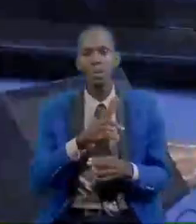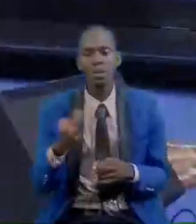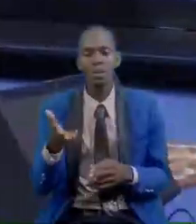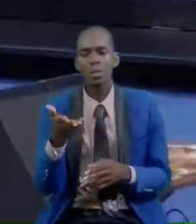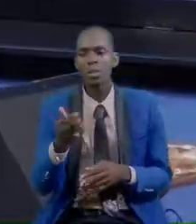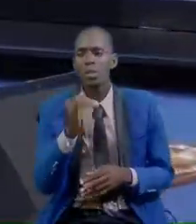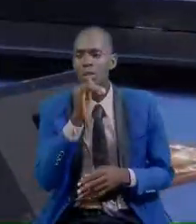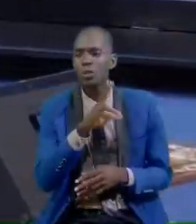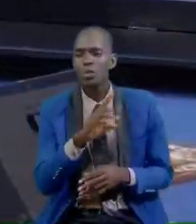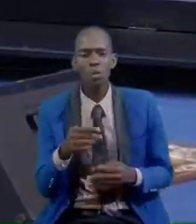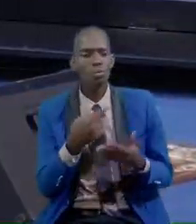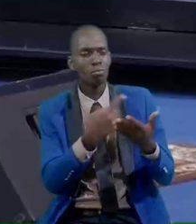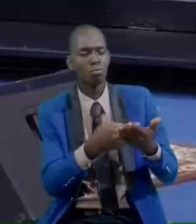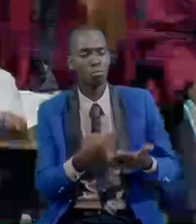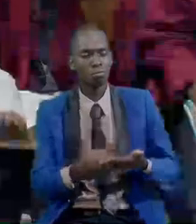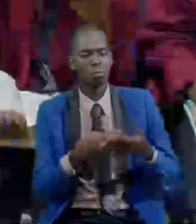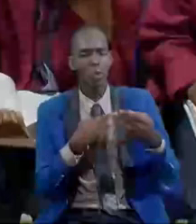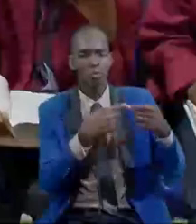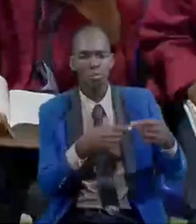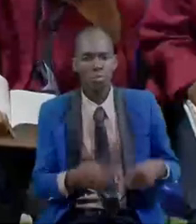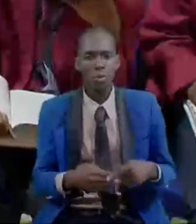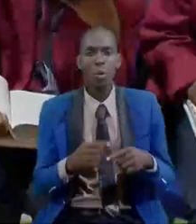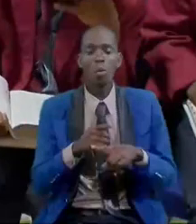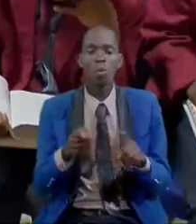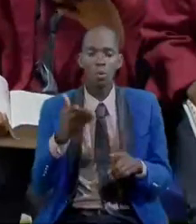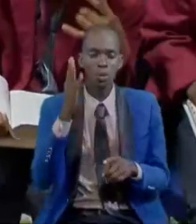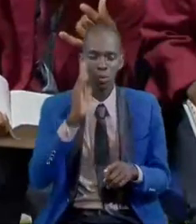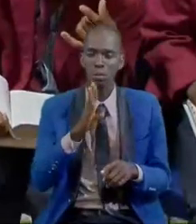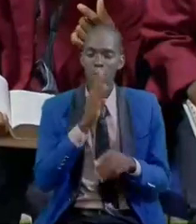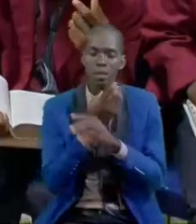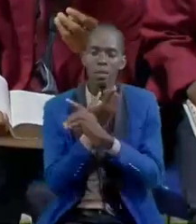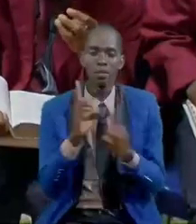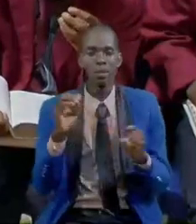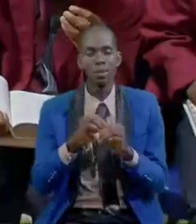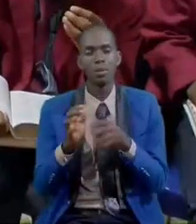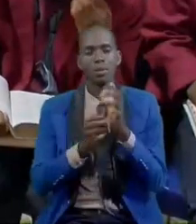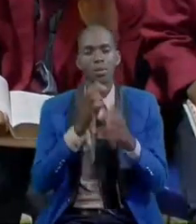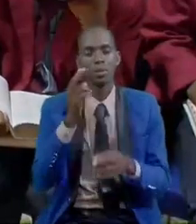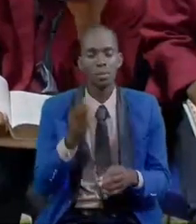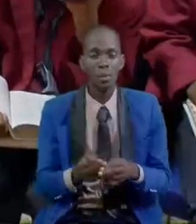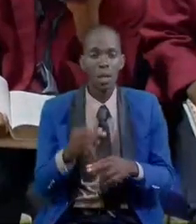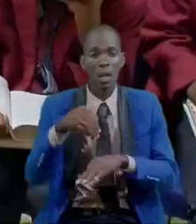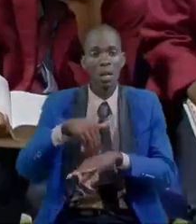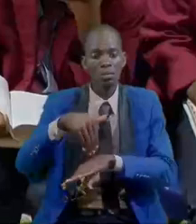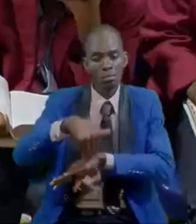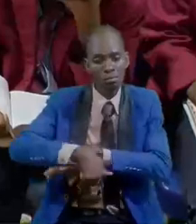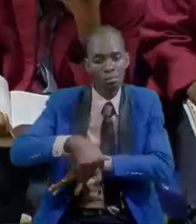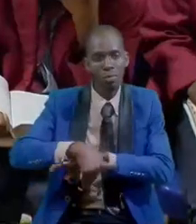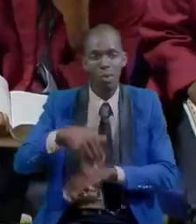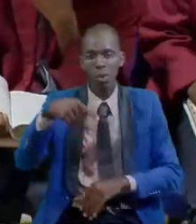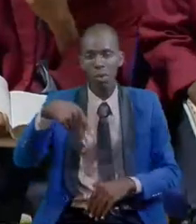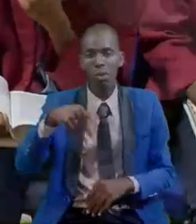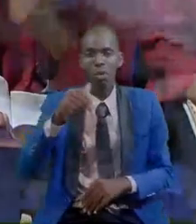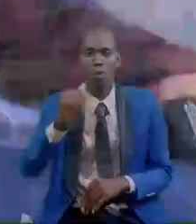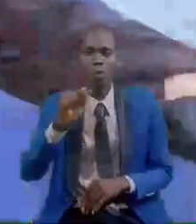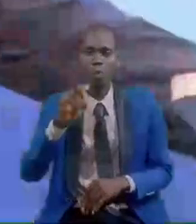Il n'y aura plus de discussion, de débat. Il y aura de délivrance au nom de Jésus. Vers le milieu de la nuit,